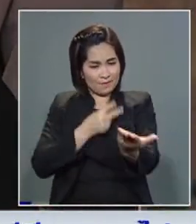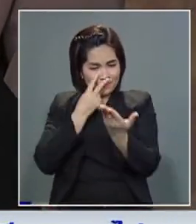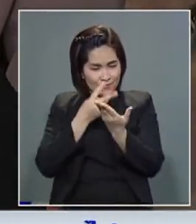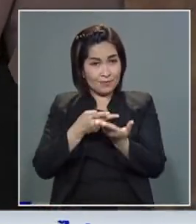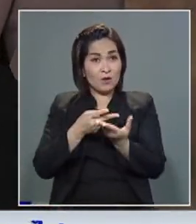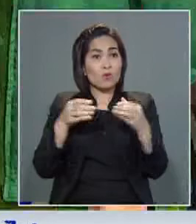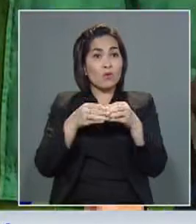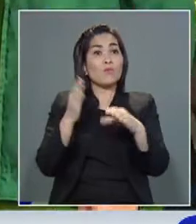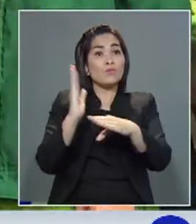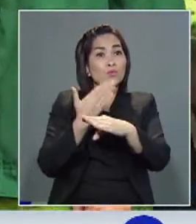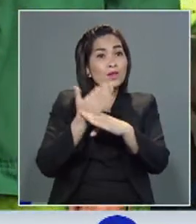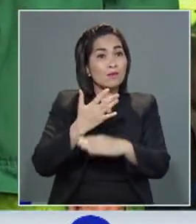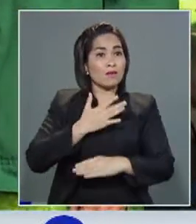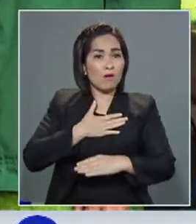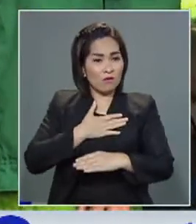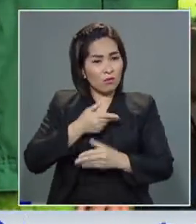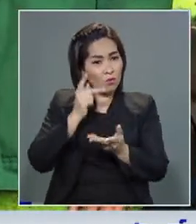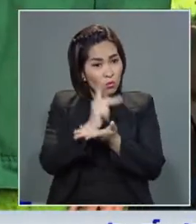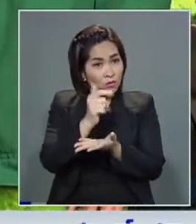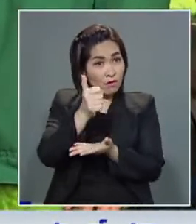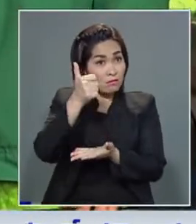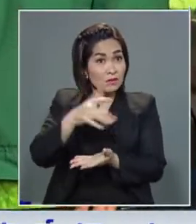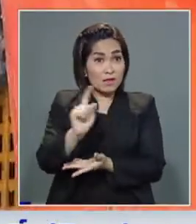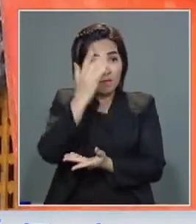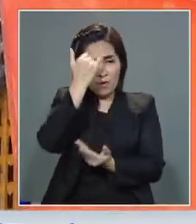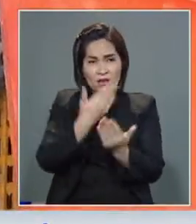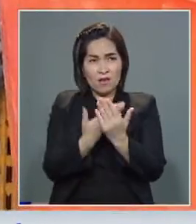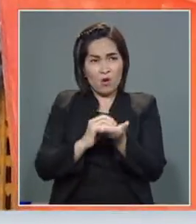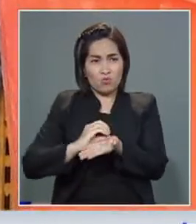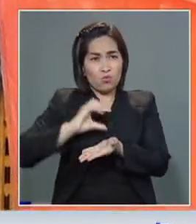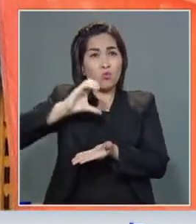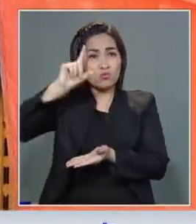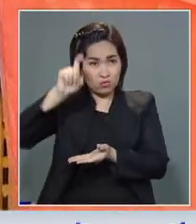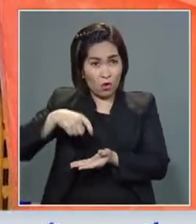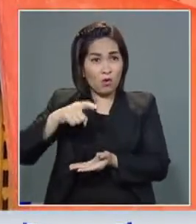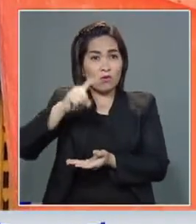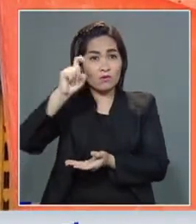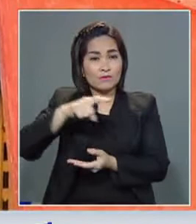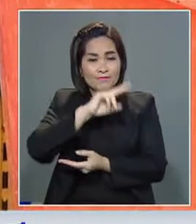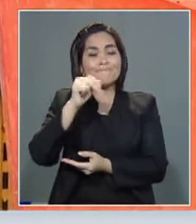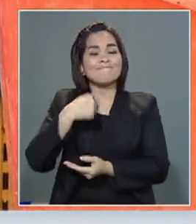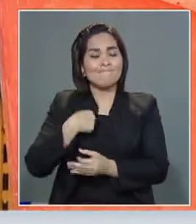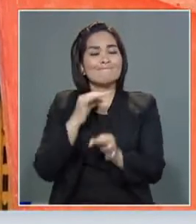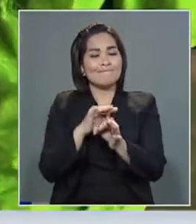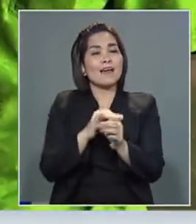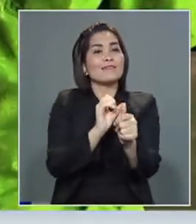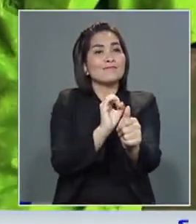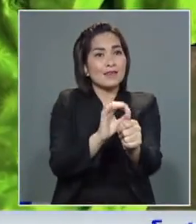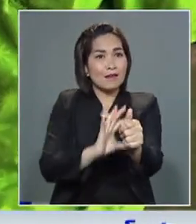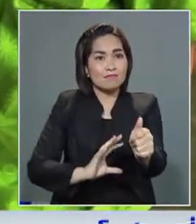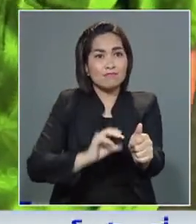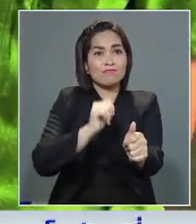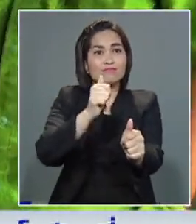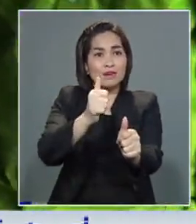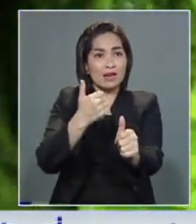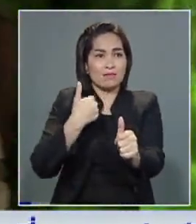กิจอันนี้เราสามารถกู้ได้ไหมเพราะว่าเราต้องใช้ต้นทุนสูงก็เลยได้ทางทกสเป็นฝ่ายแนะนำให้ทางเรา